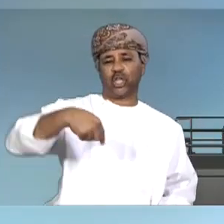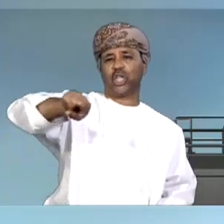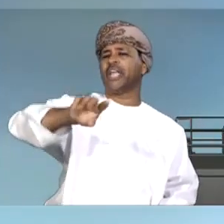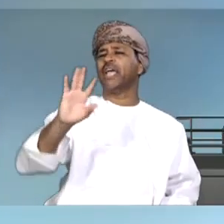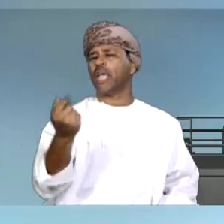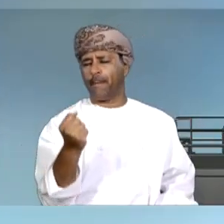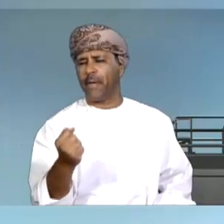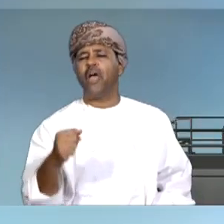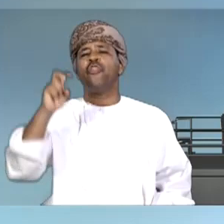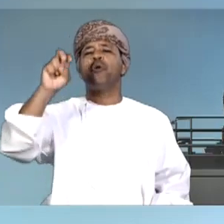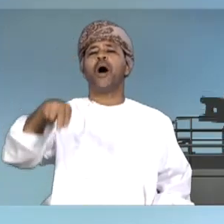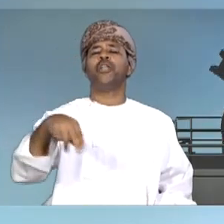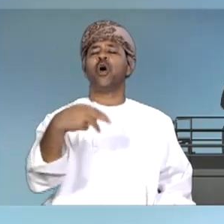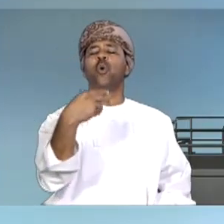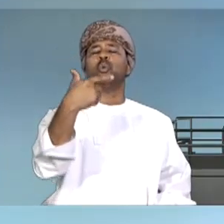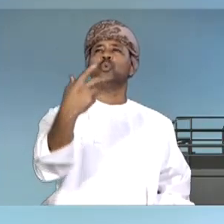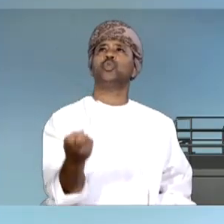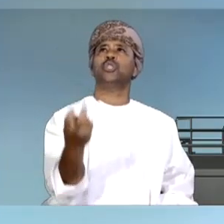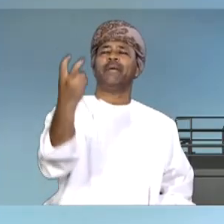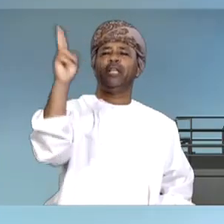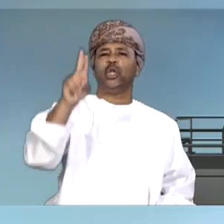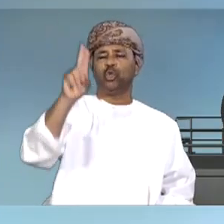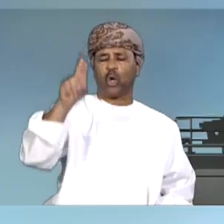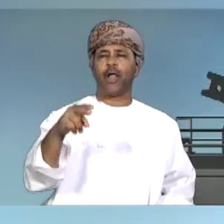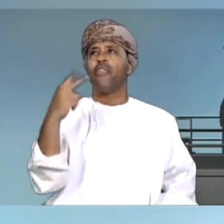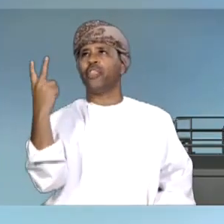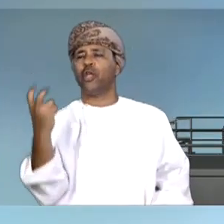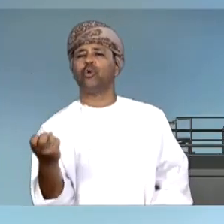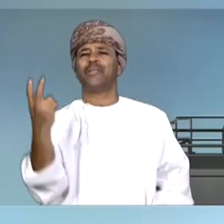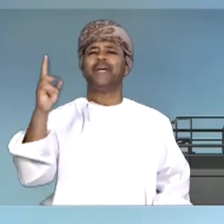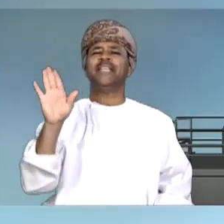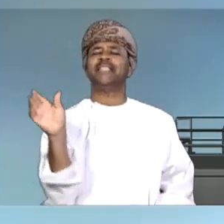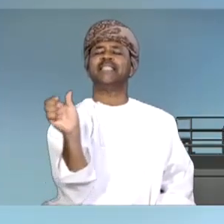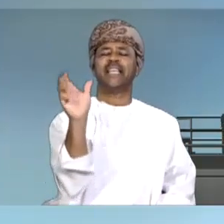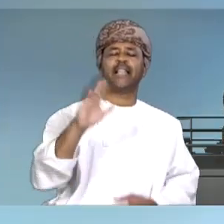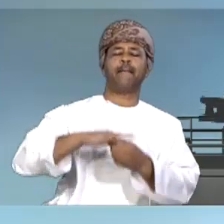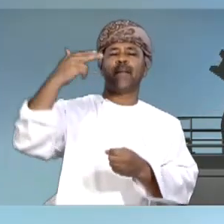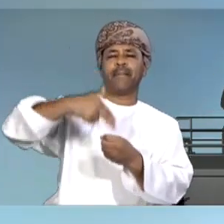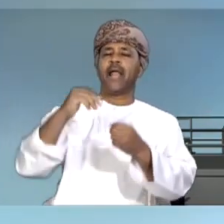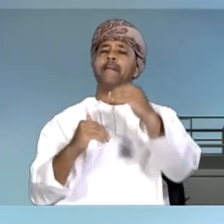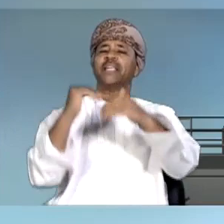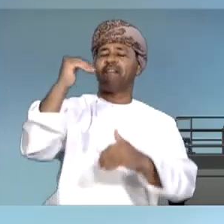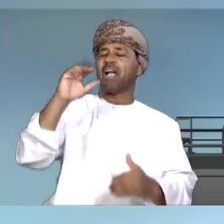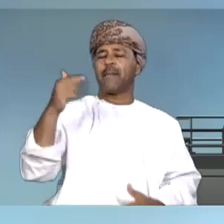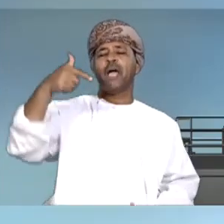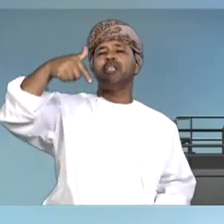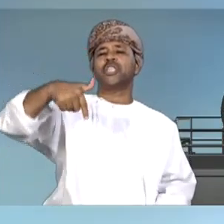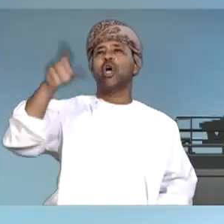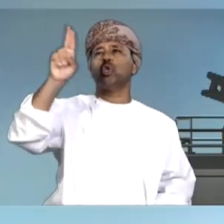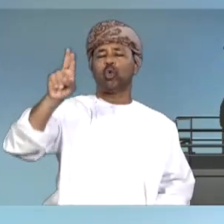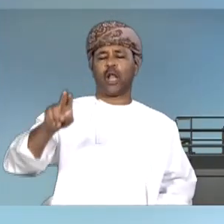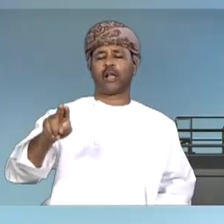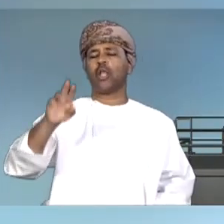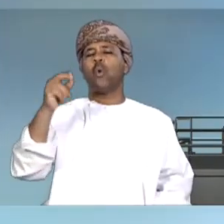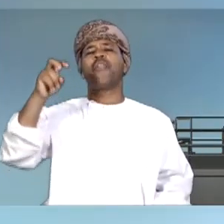الجاري بلغ 78 دولارا و72 سنتا للبرميل، مرتفعا بمقدار 6 دولارات